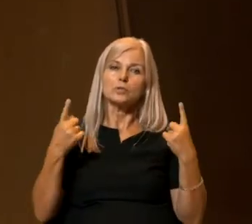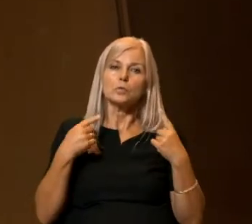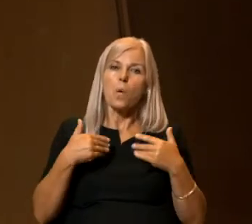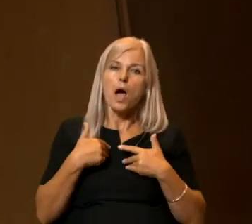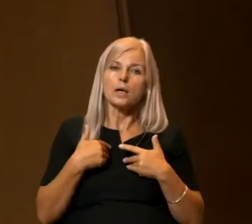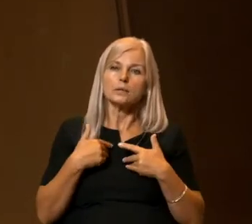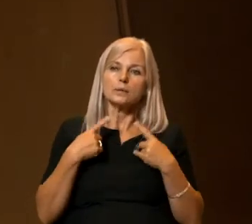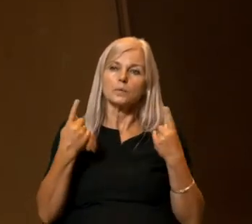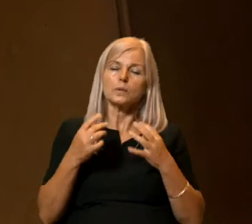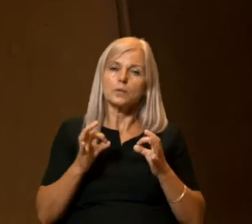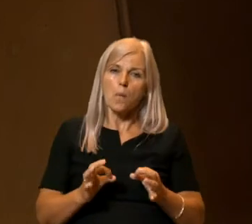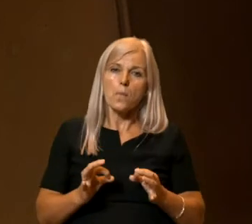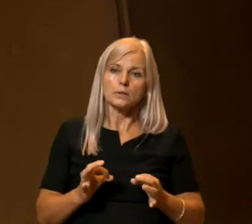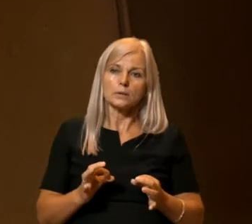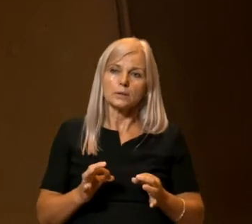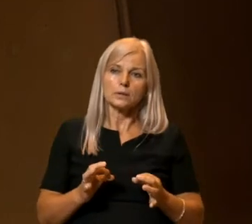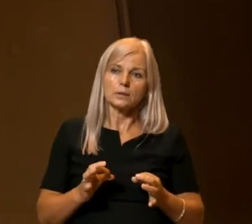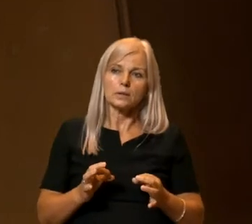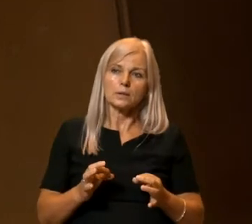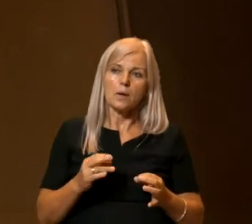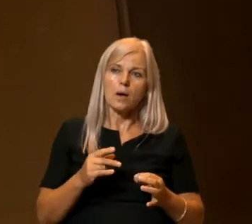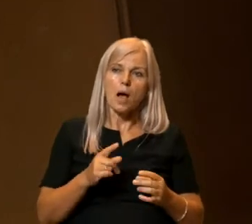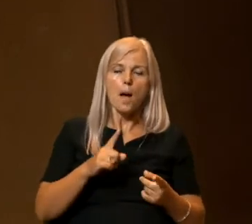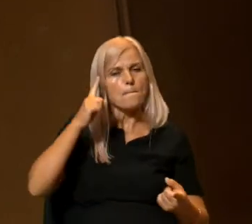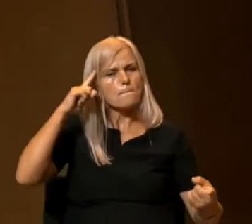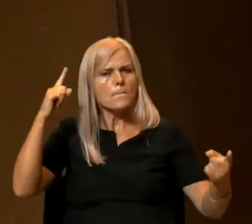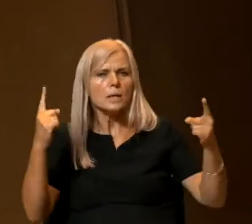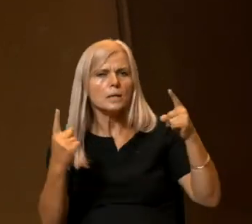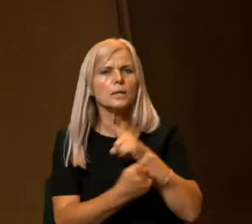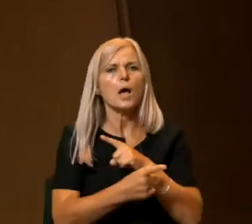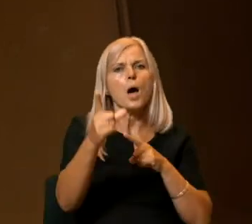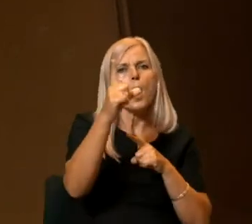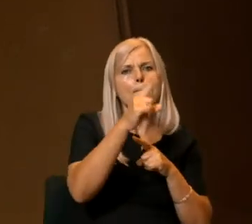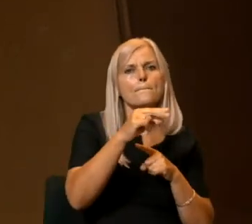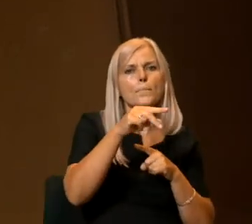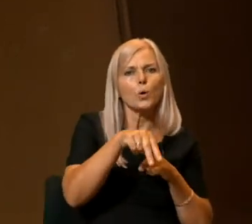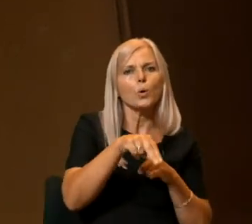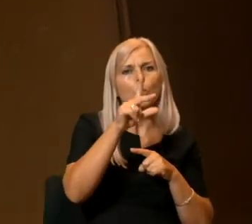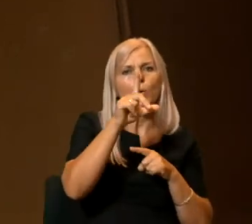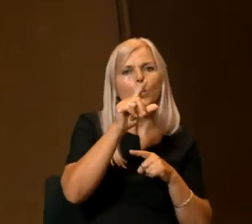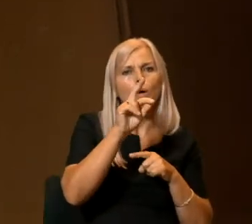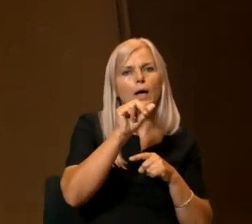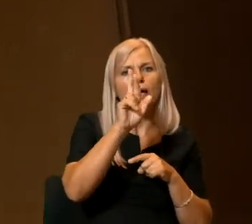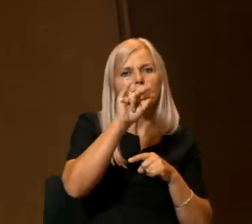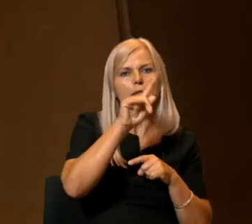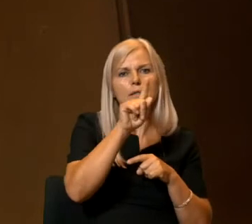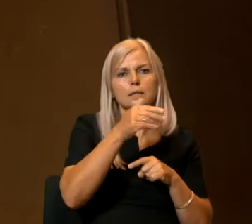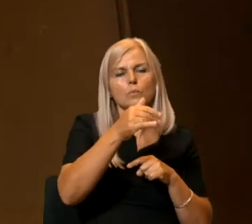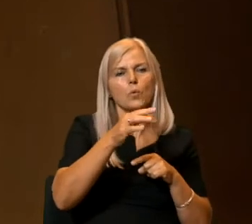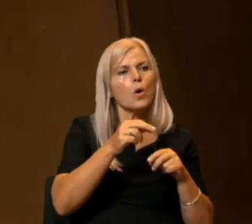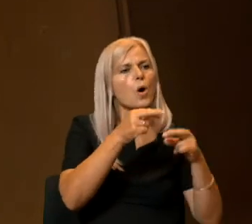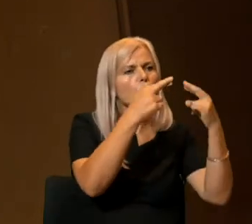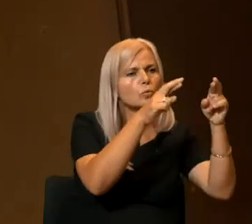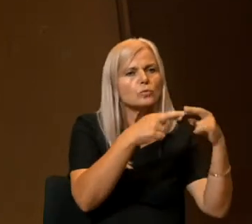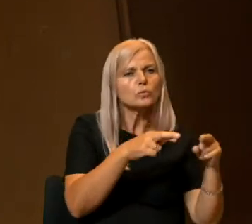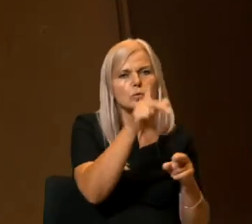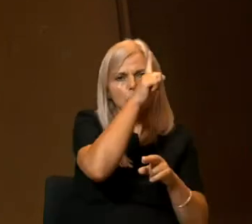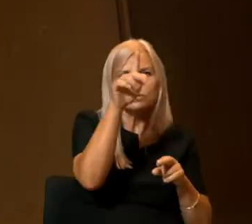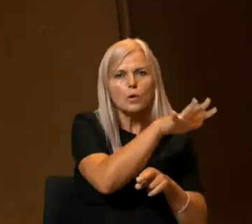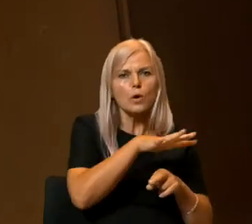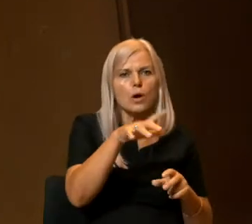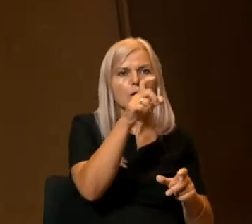pan powiedział, to jest mylenie pluralizmu, rosnących różnic między ludźmi, być może przez indywidualizację,